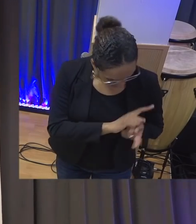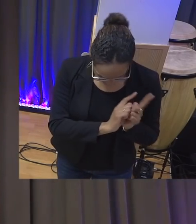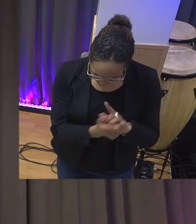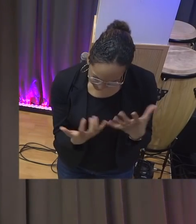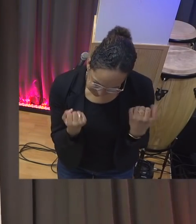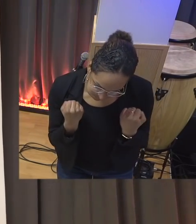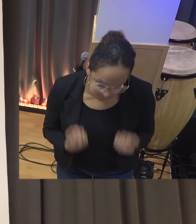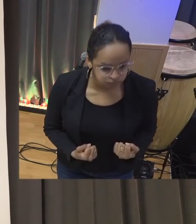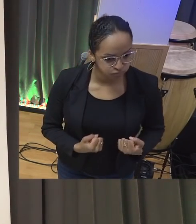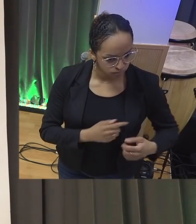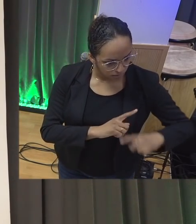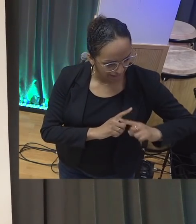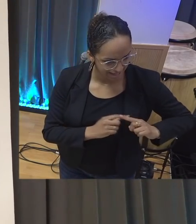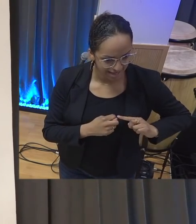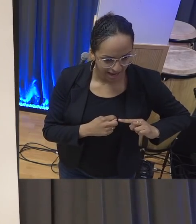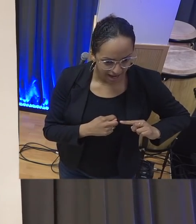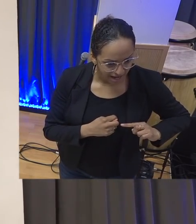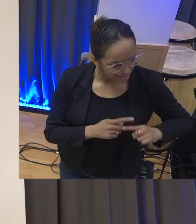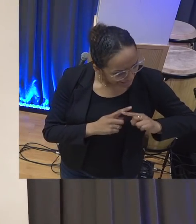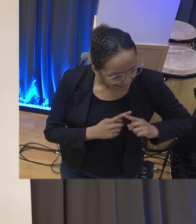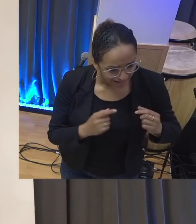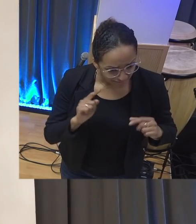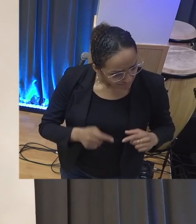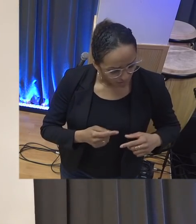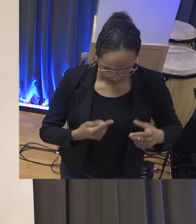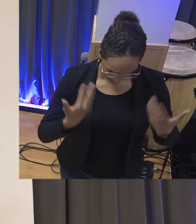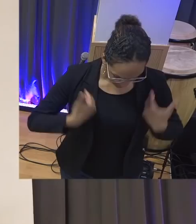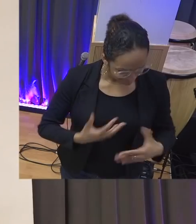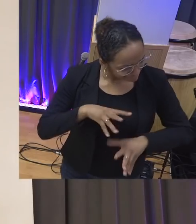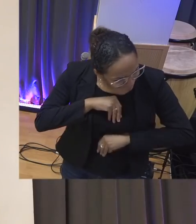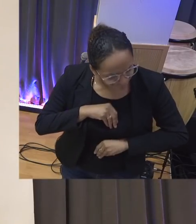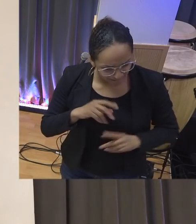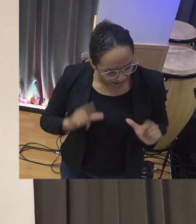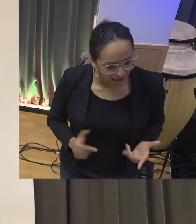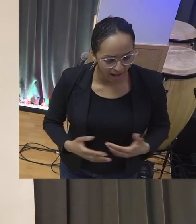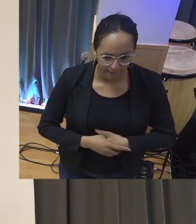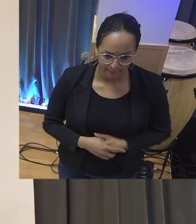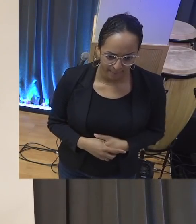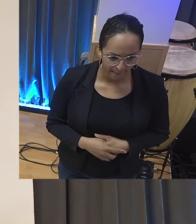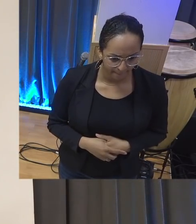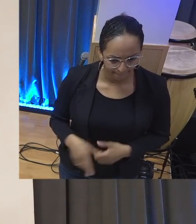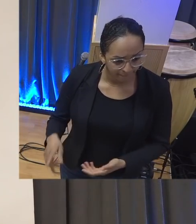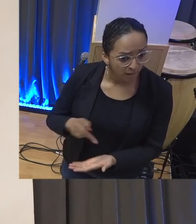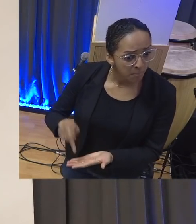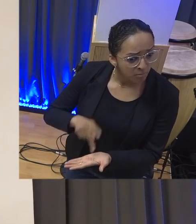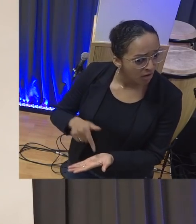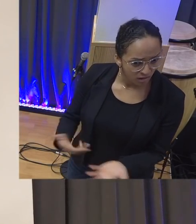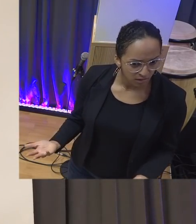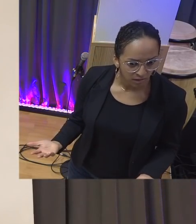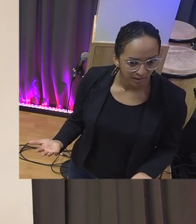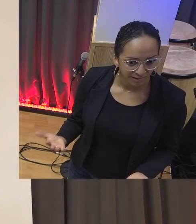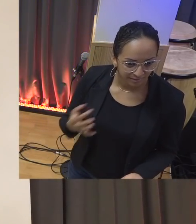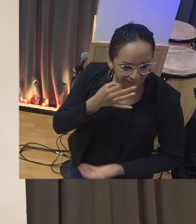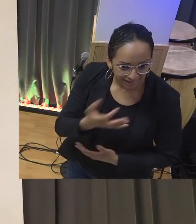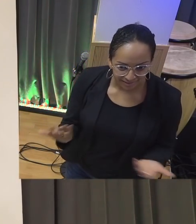dans l'homme intérieur, de marcher d'une manière digne de la vocation qui a été adressée. En quelque sorte, l'apôtre Paul est en train de nous